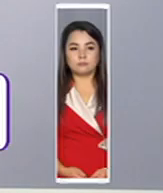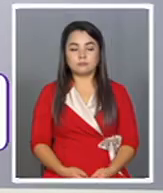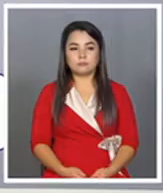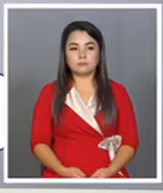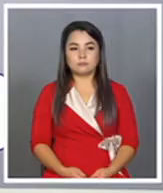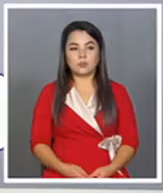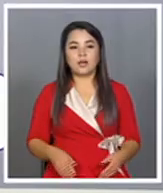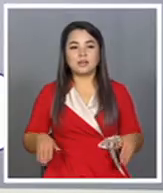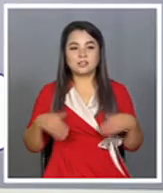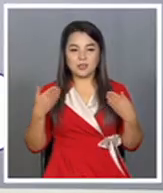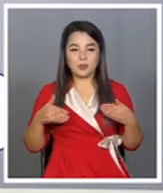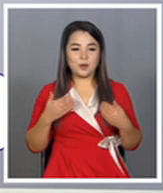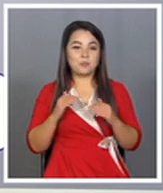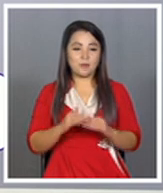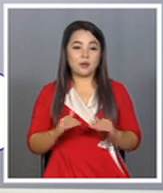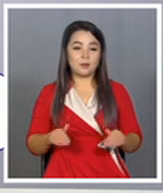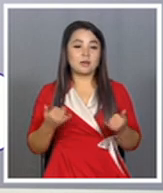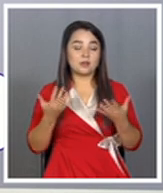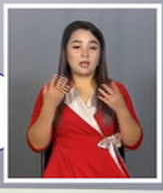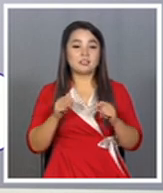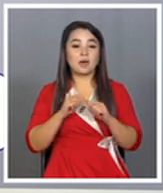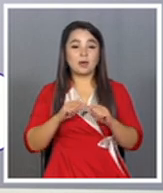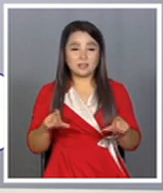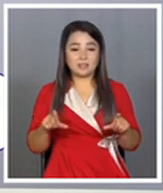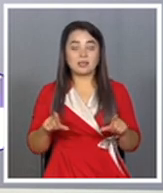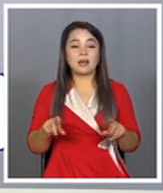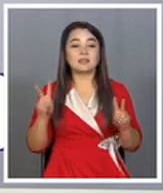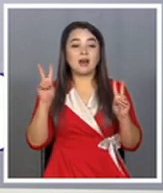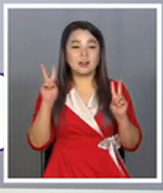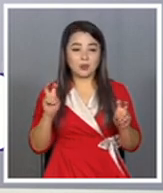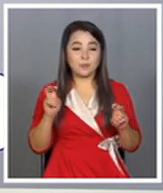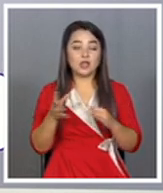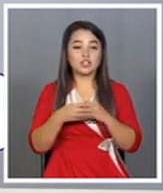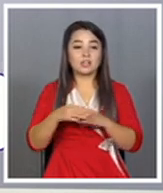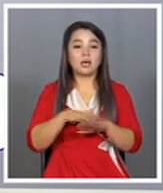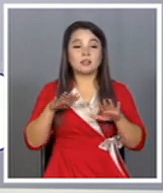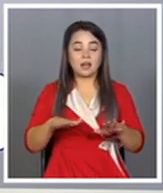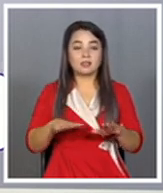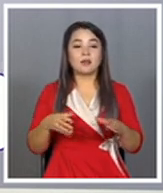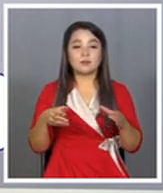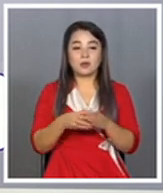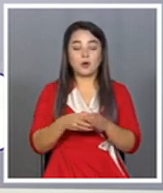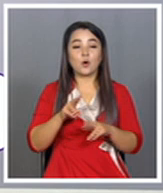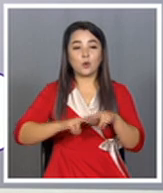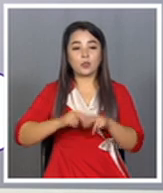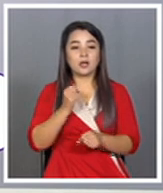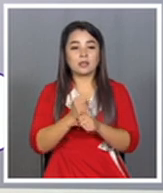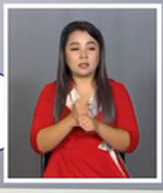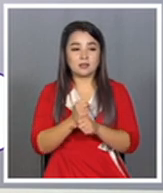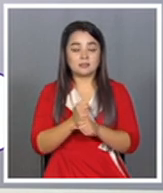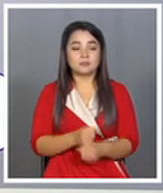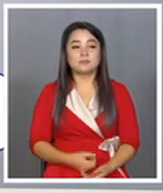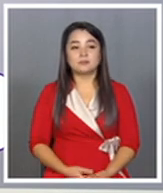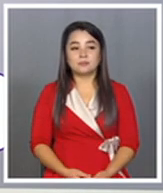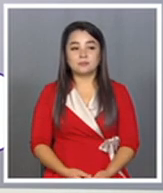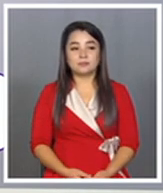Сәлеметсіздер ме, балалар? Бүгінгі сабақтың тақырыбы – жердің тектоникалық құрылысы.